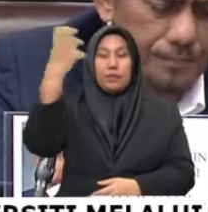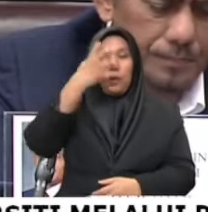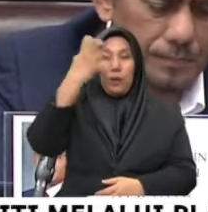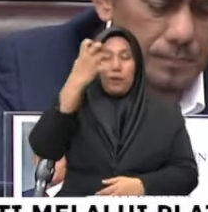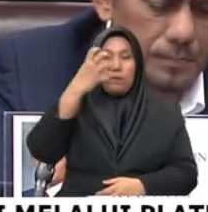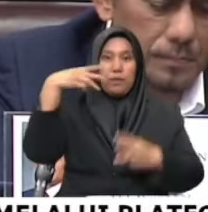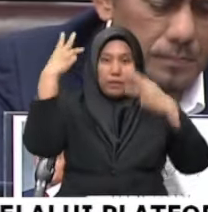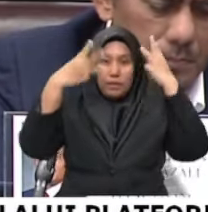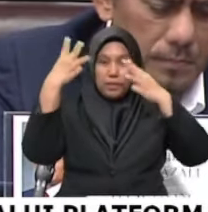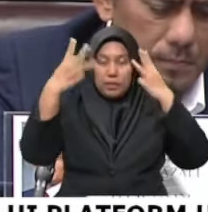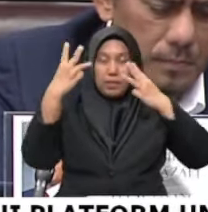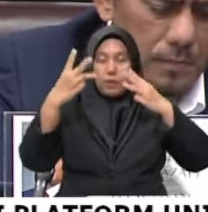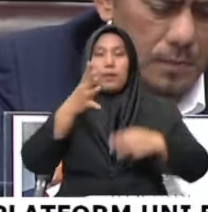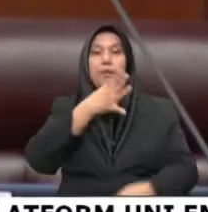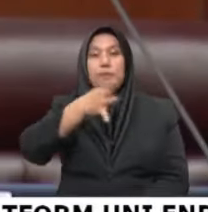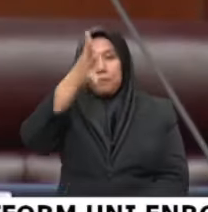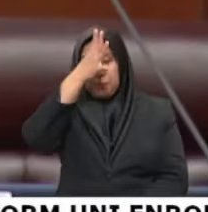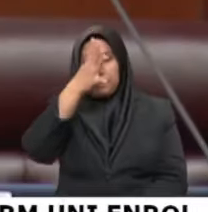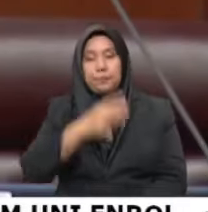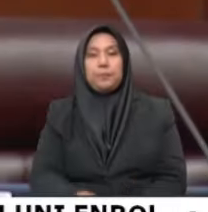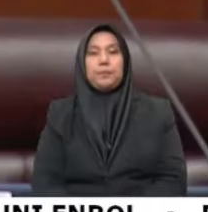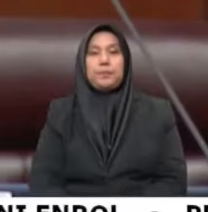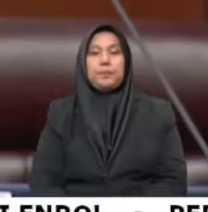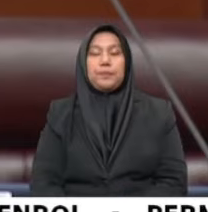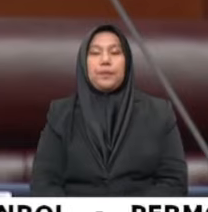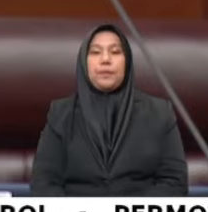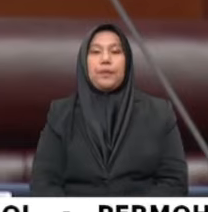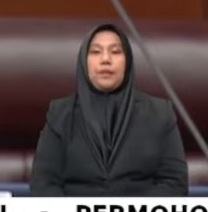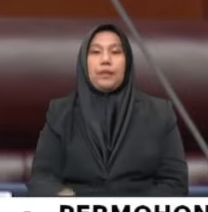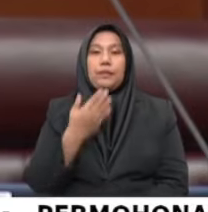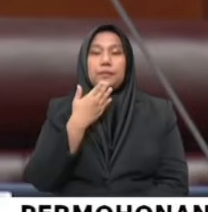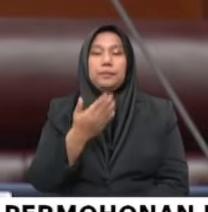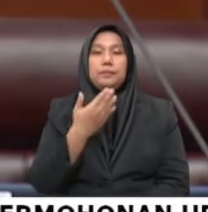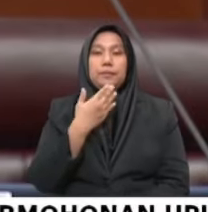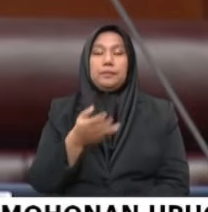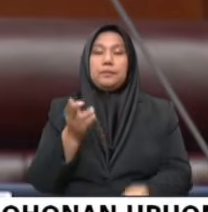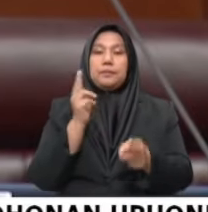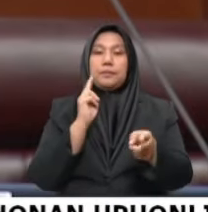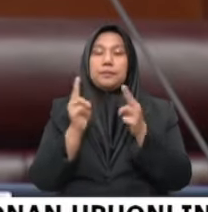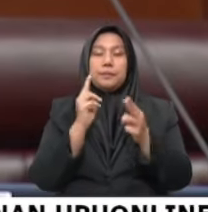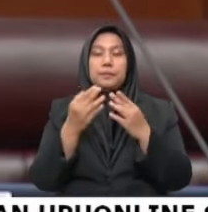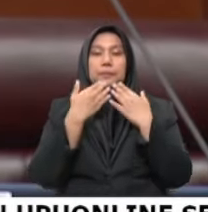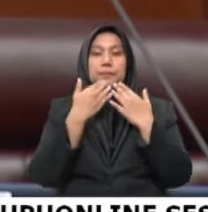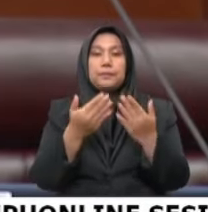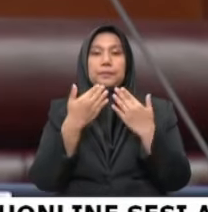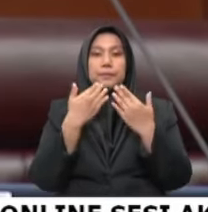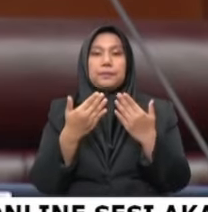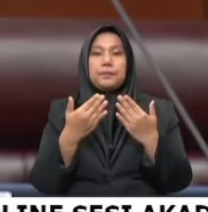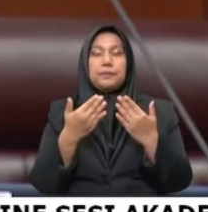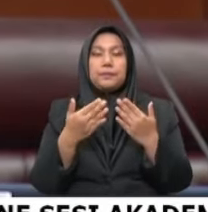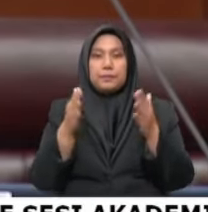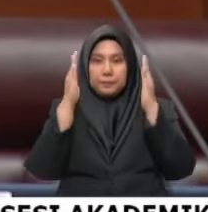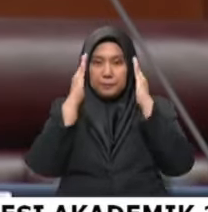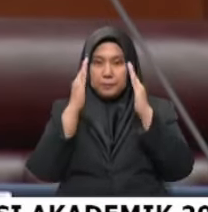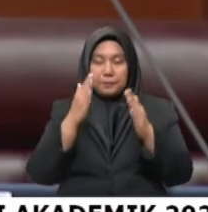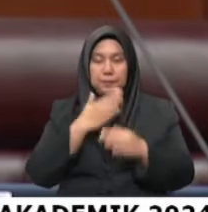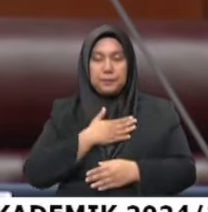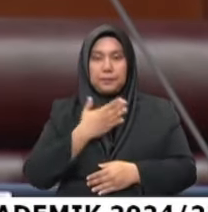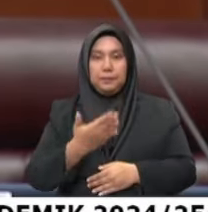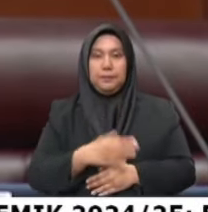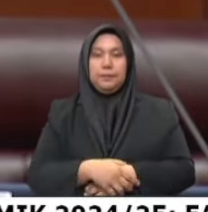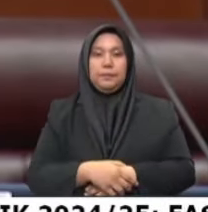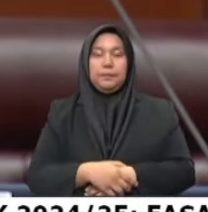Datuk Yang Berhormat. Terima kasih Datuk Yang Berhormat. Yang Berhormat, saya rakamkan ucapan terima kasih di atas keprihatinan Yang Berhormat